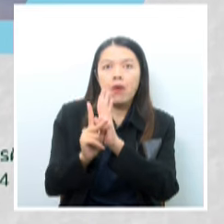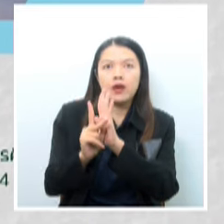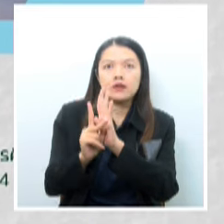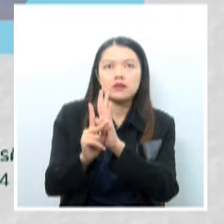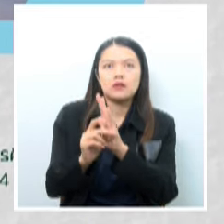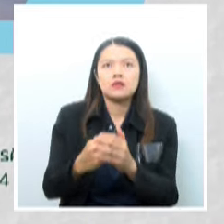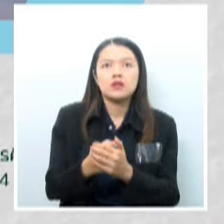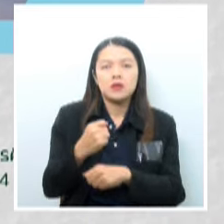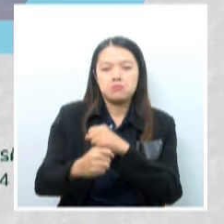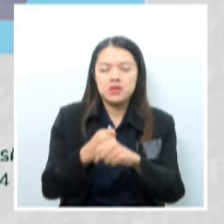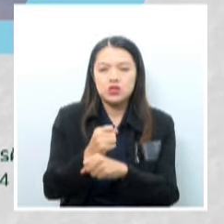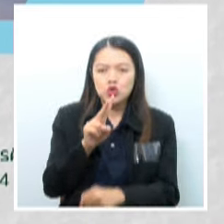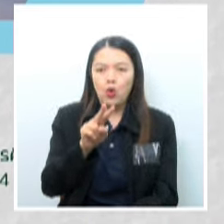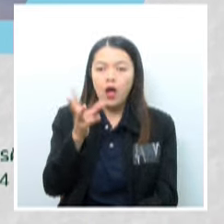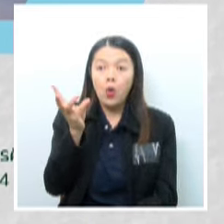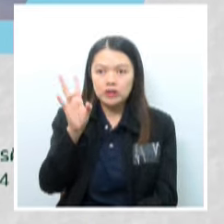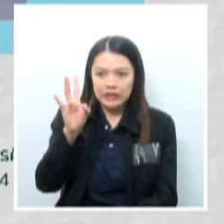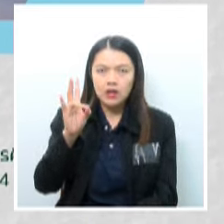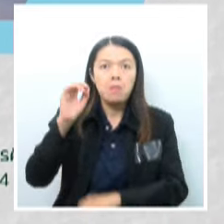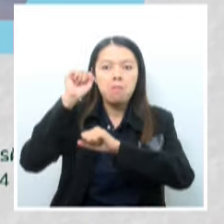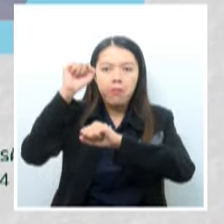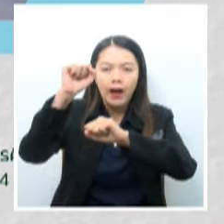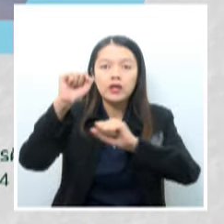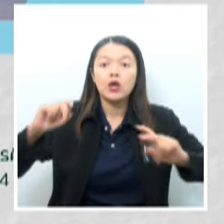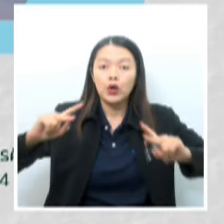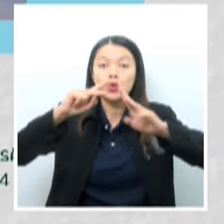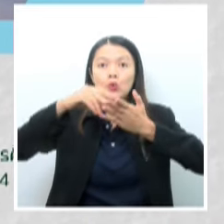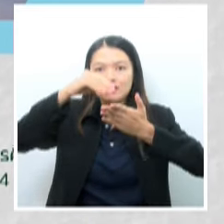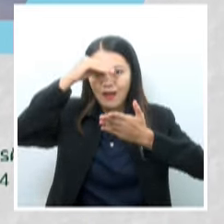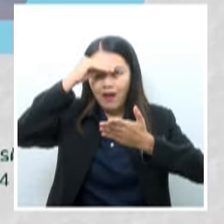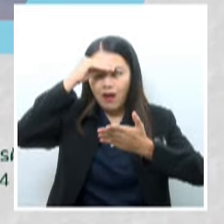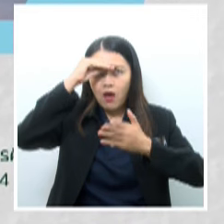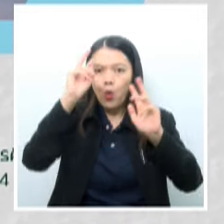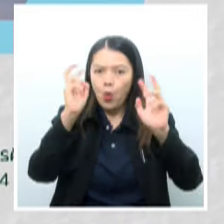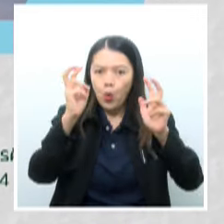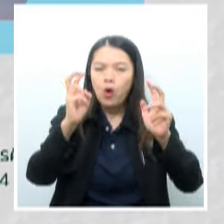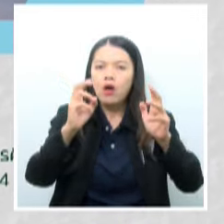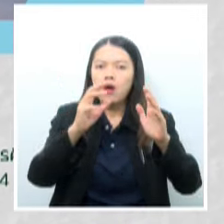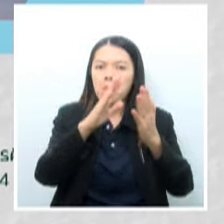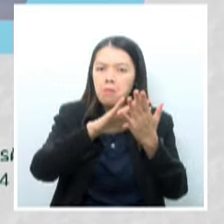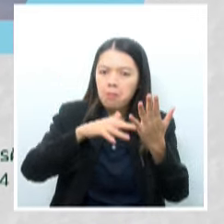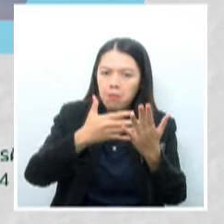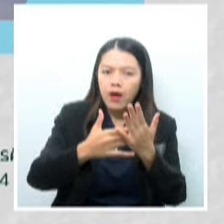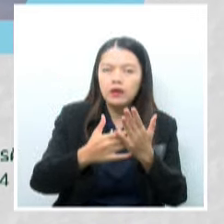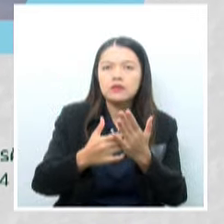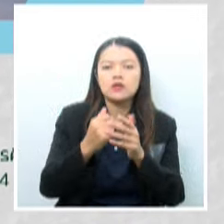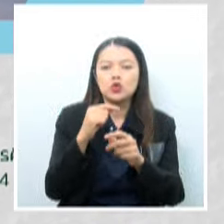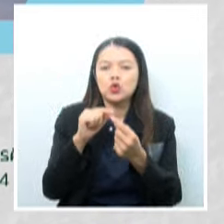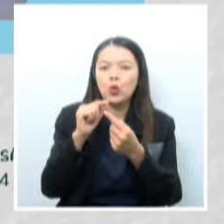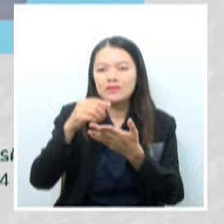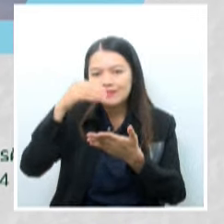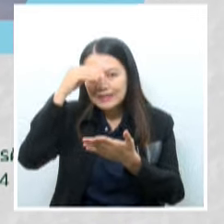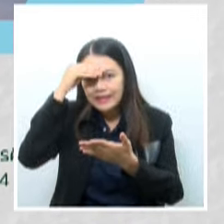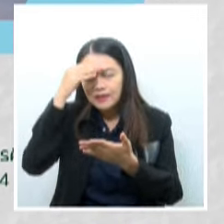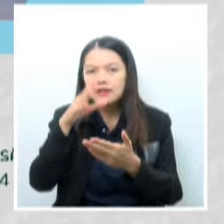ช2567ได้เผยแพร่ประกาศกระทรวงศึกษาธิการเรื่องแนวทางการดำเนินงานธนาคารหน่วยกิจระดับการศึกษ